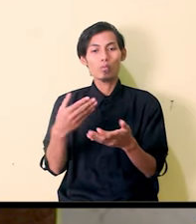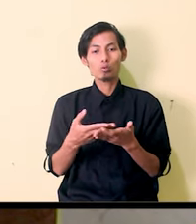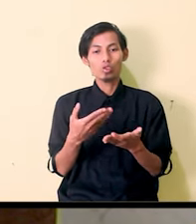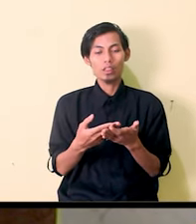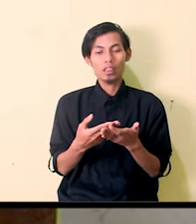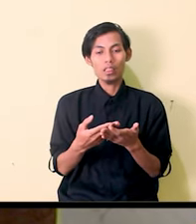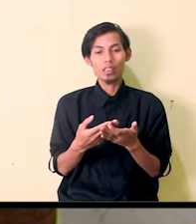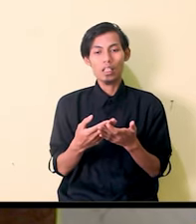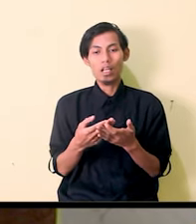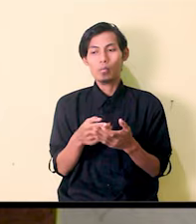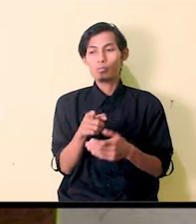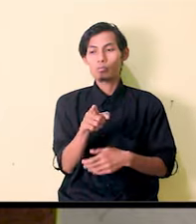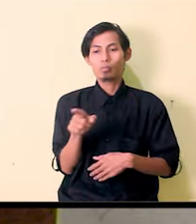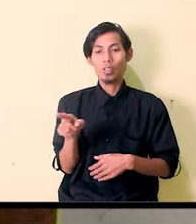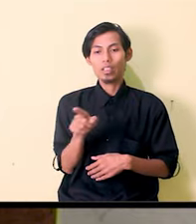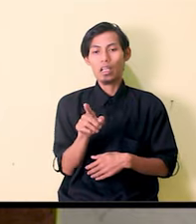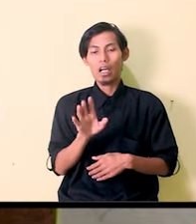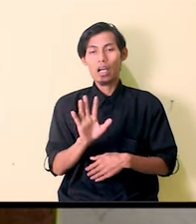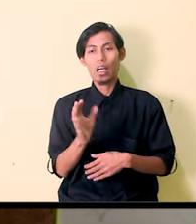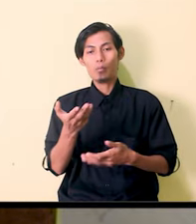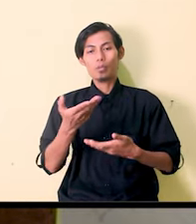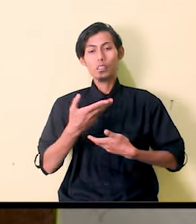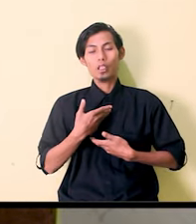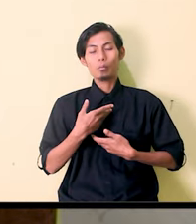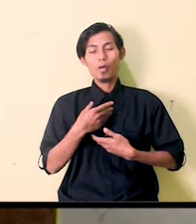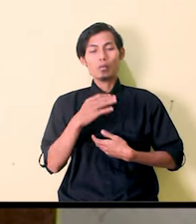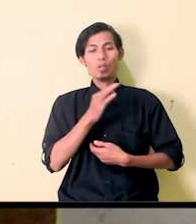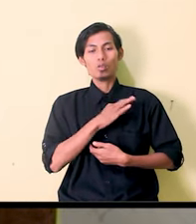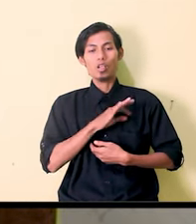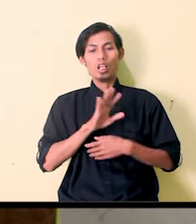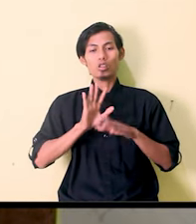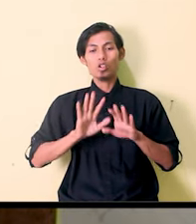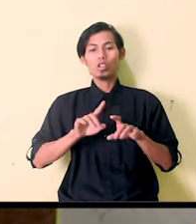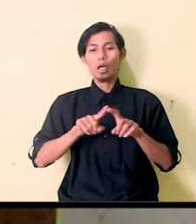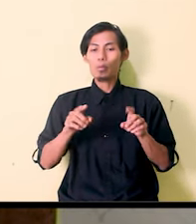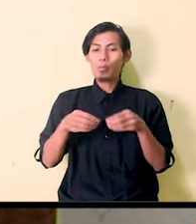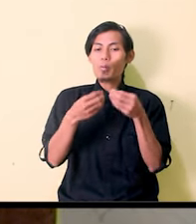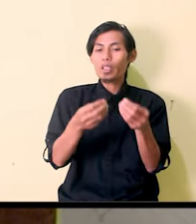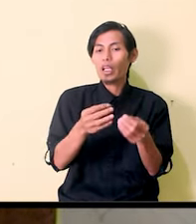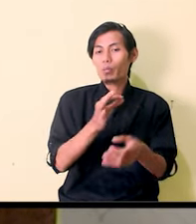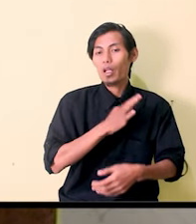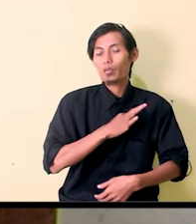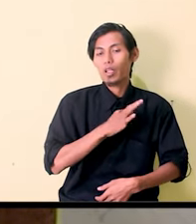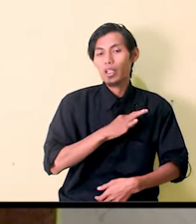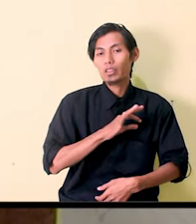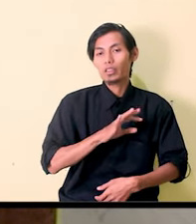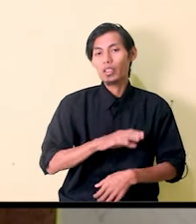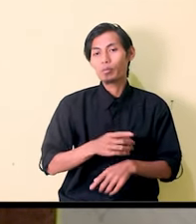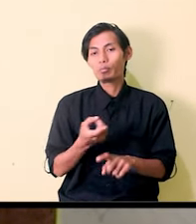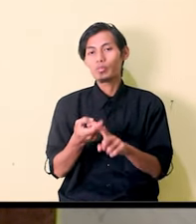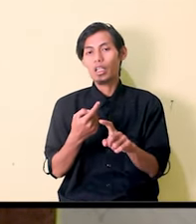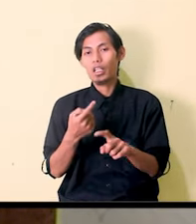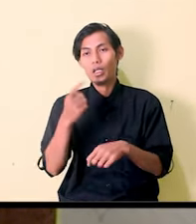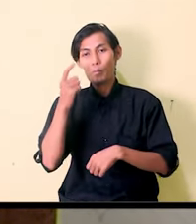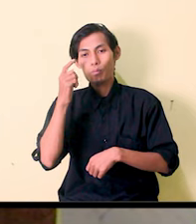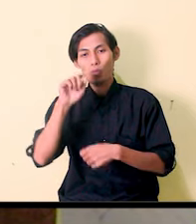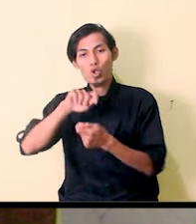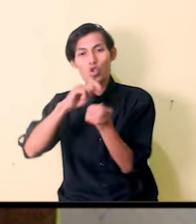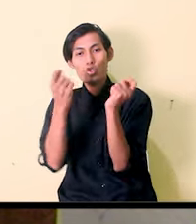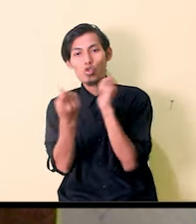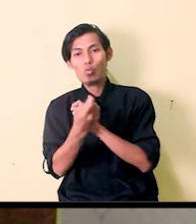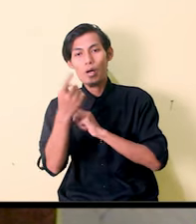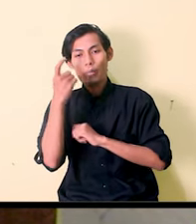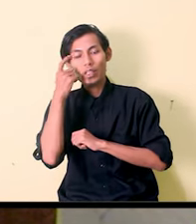mindset Udan memberikan penyadaran Nah kira-kira Pak Apakah ada anggaran dari pemerintah Desa trebungan